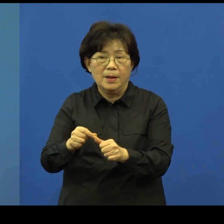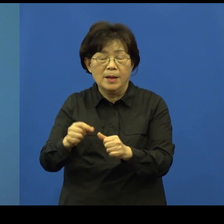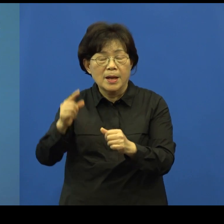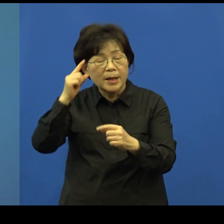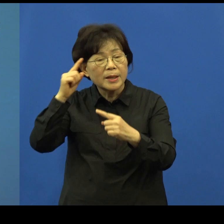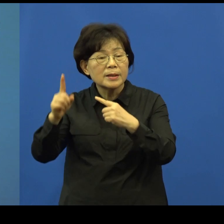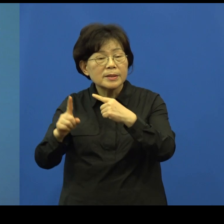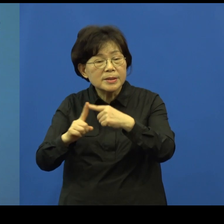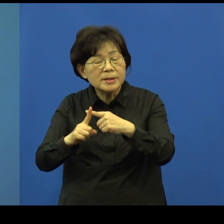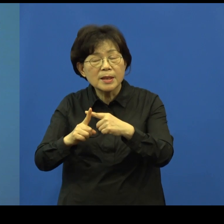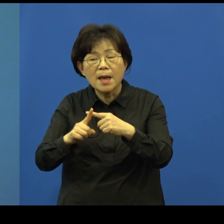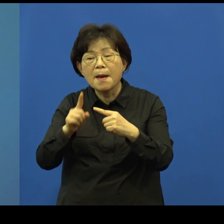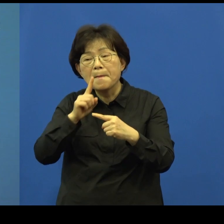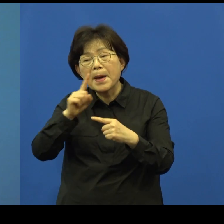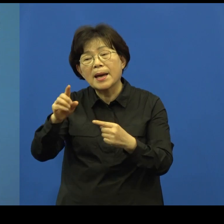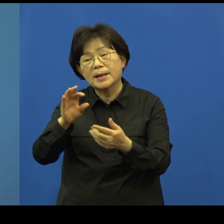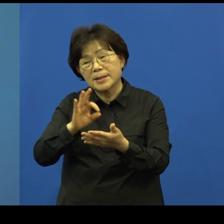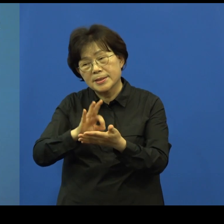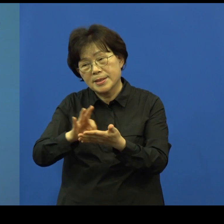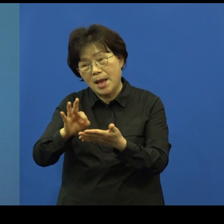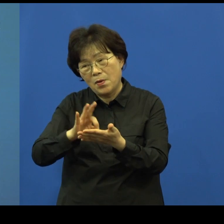긍정의 언어를 사용하라는 거예요.